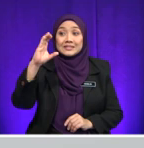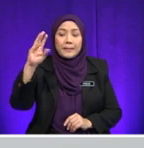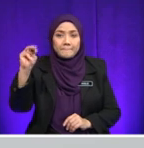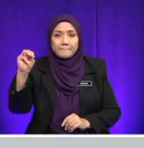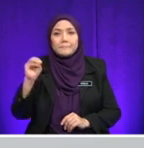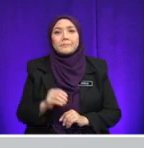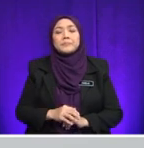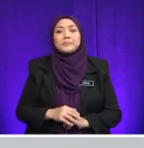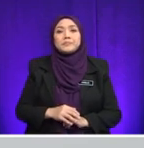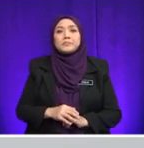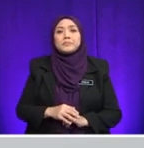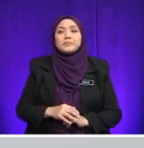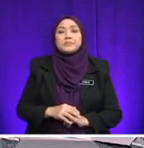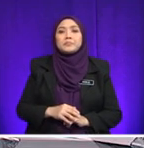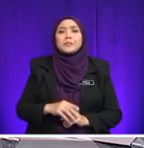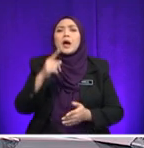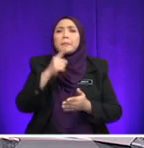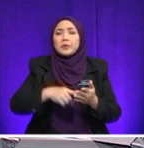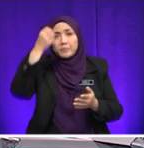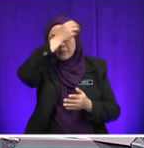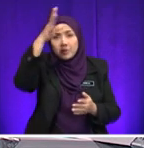jadi dekat sini